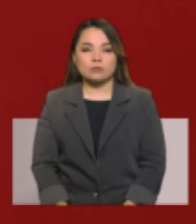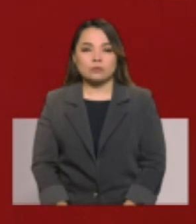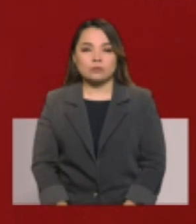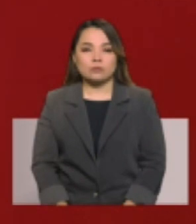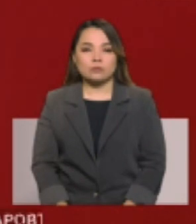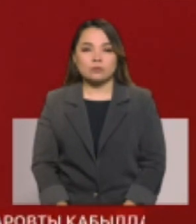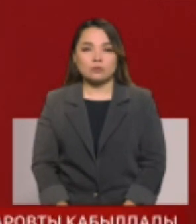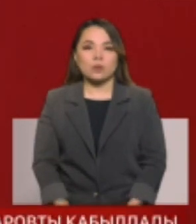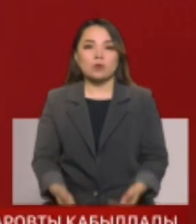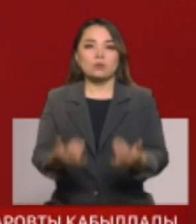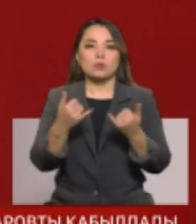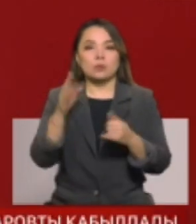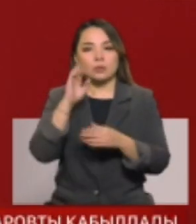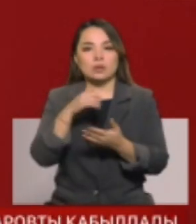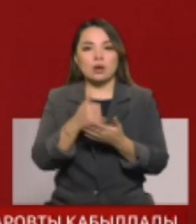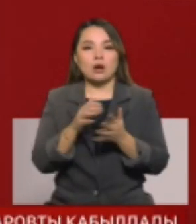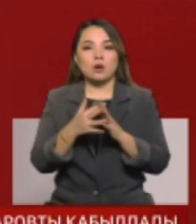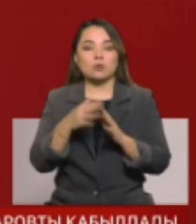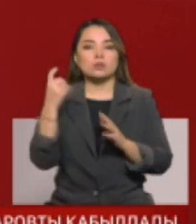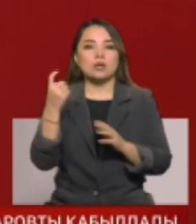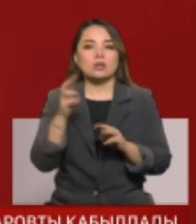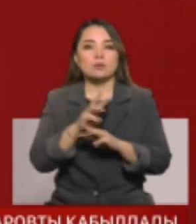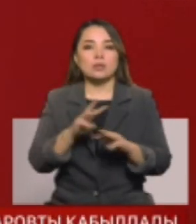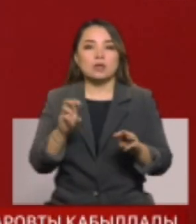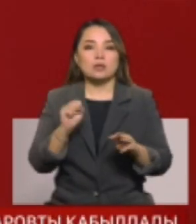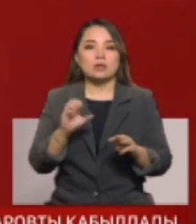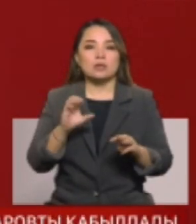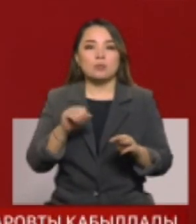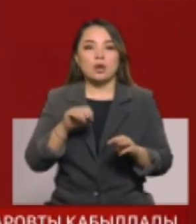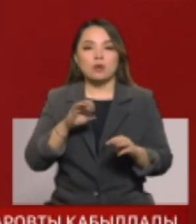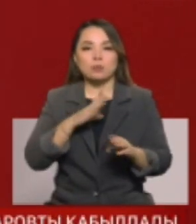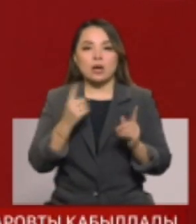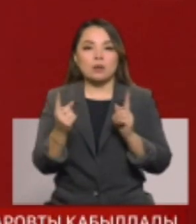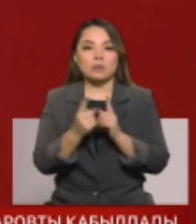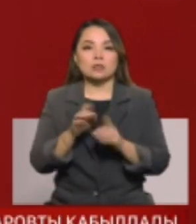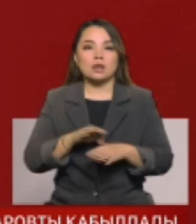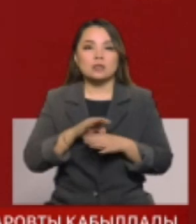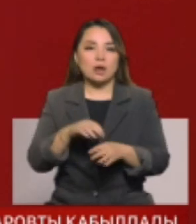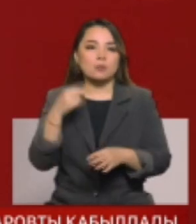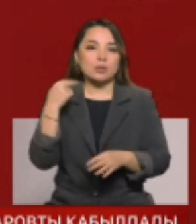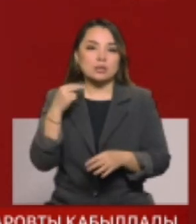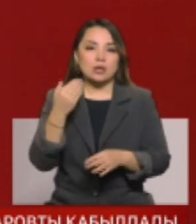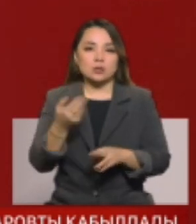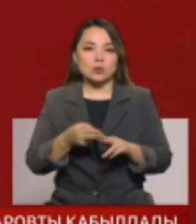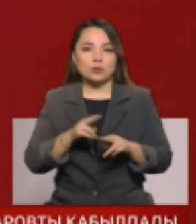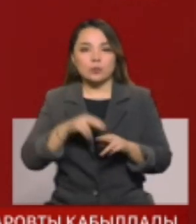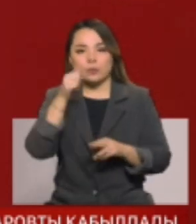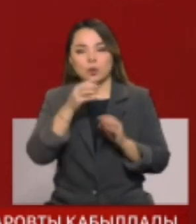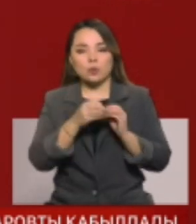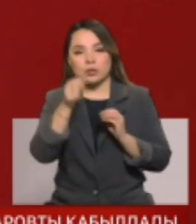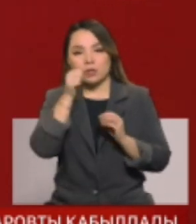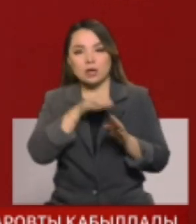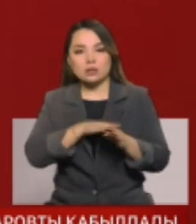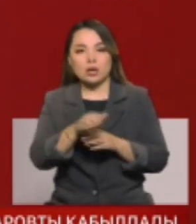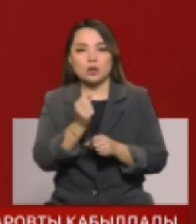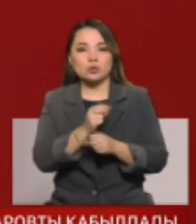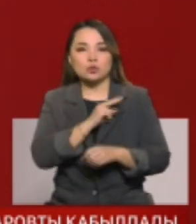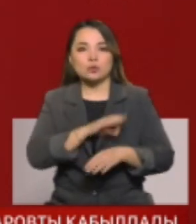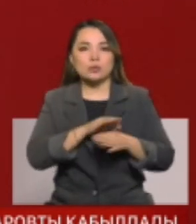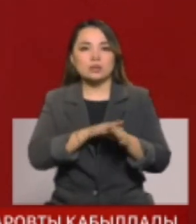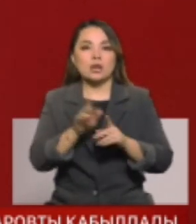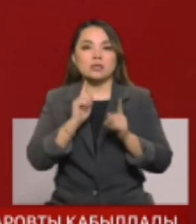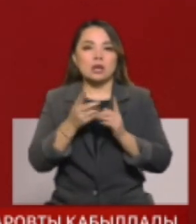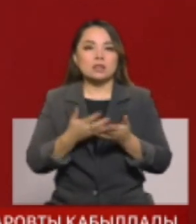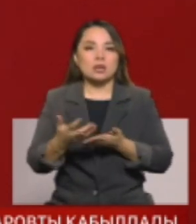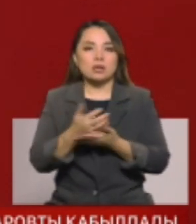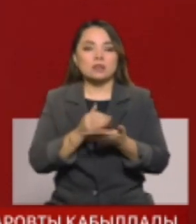Енді ретімен бүгін мемлекет басшысы ауыл шаруашылығы министрі Айдарбек Сапаровты қабылдады. Ол президентке биылғы 10 айда атқарған жұмыстар жөнінде